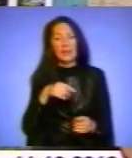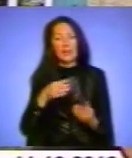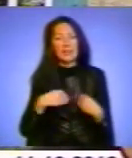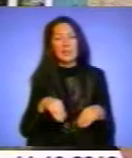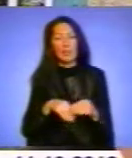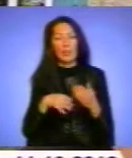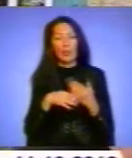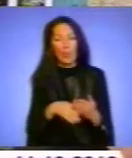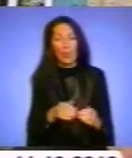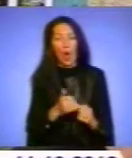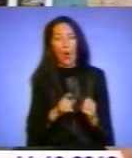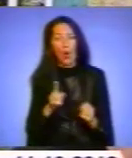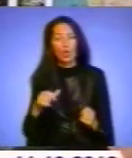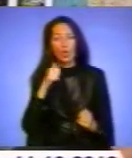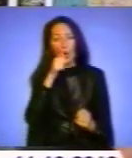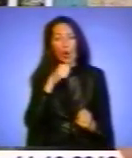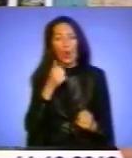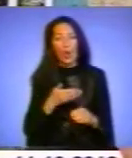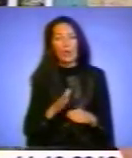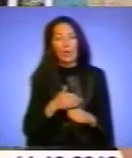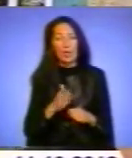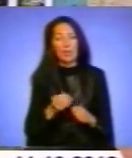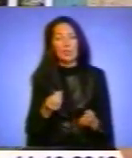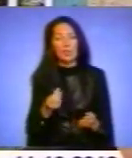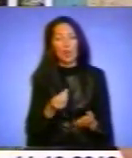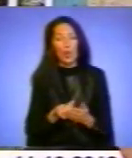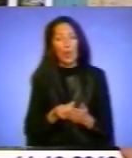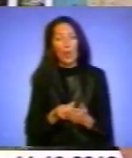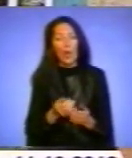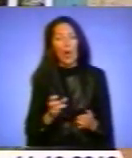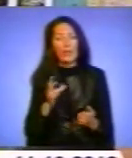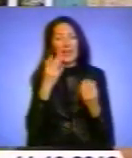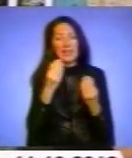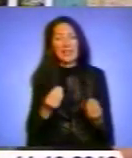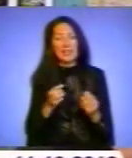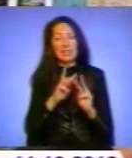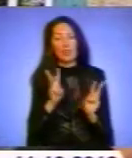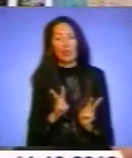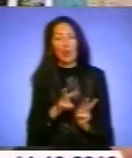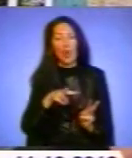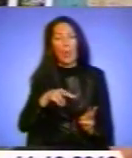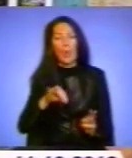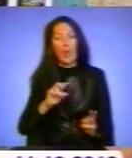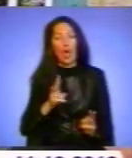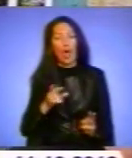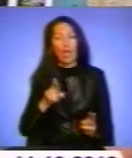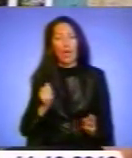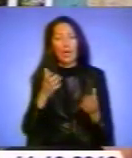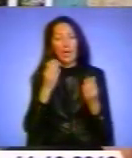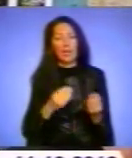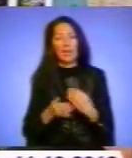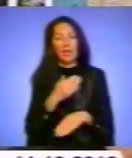допомога. Кожного року виділяється допомога на День Святого Миколая, на День